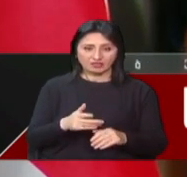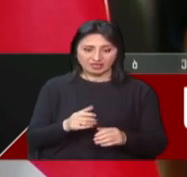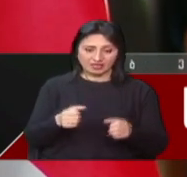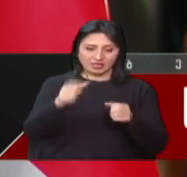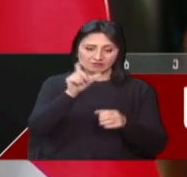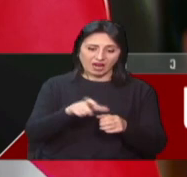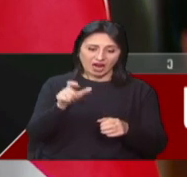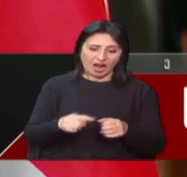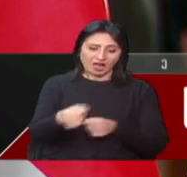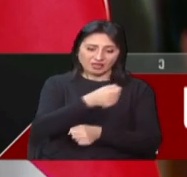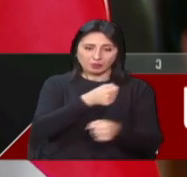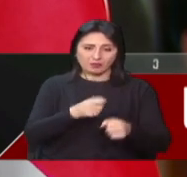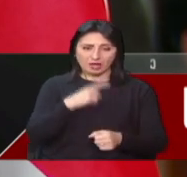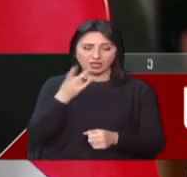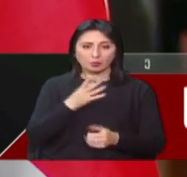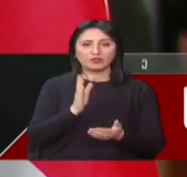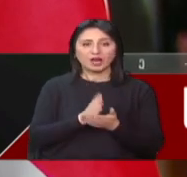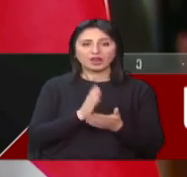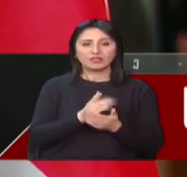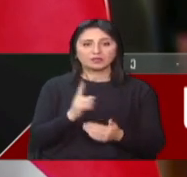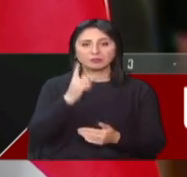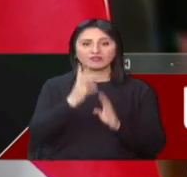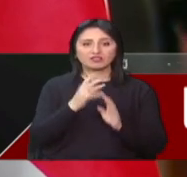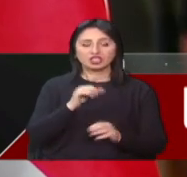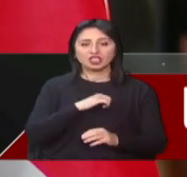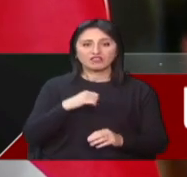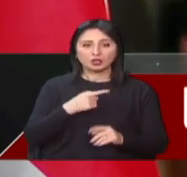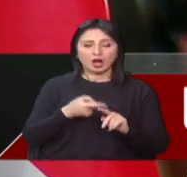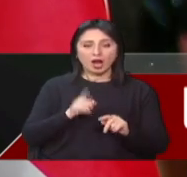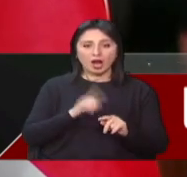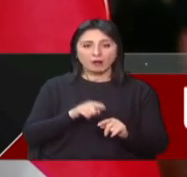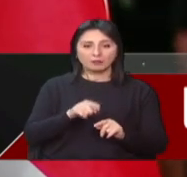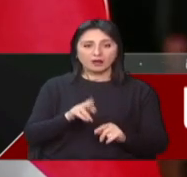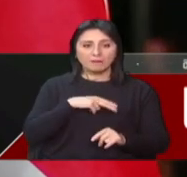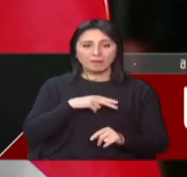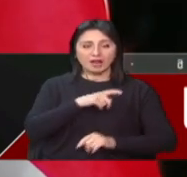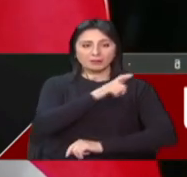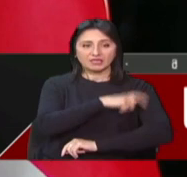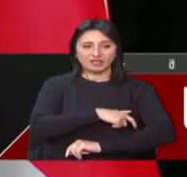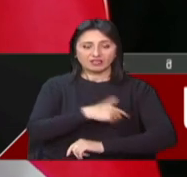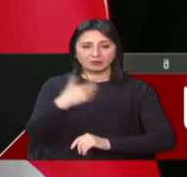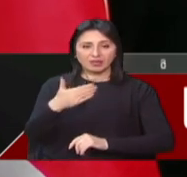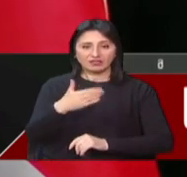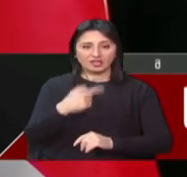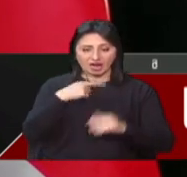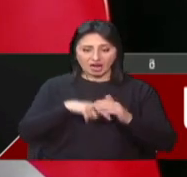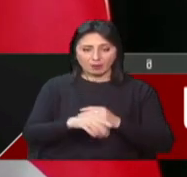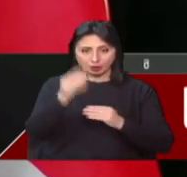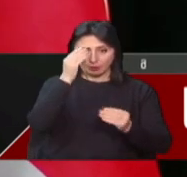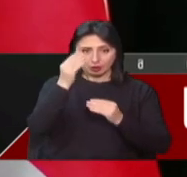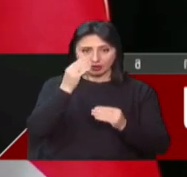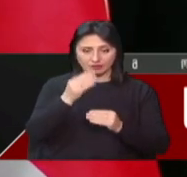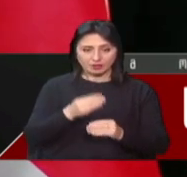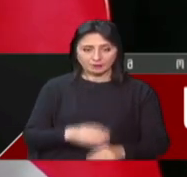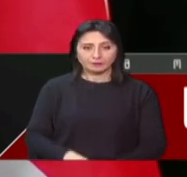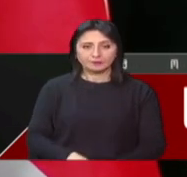საკადრო საკითხებს უკავშირდება, რა თქმა უნდა, არის პირველ რიგში თვითონ ამ პარლამენტის წევრების მხრიდან გამომდინარე პოზიციებიდან,